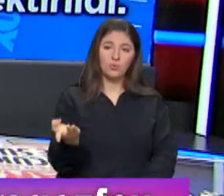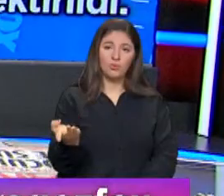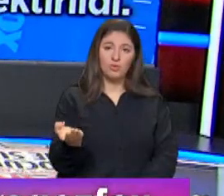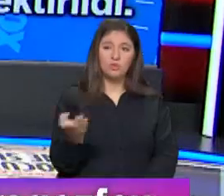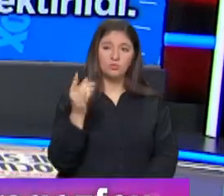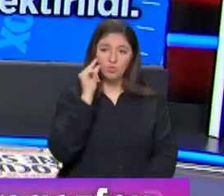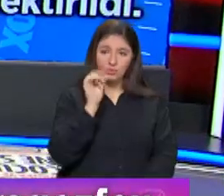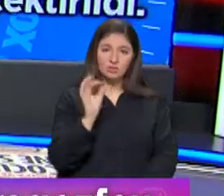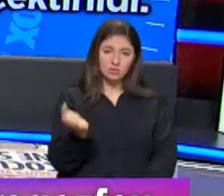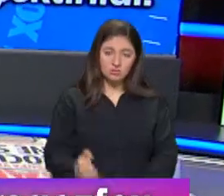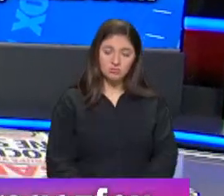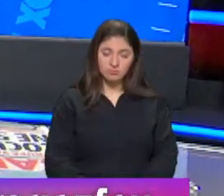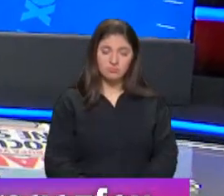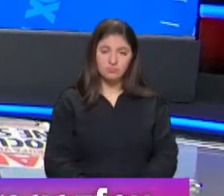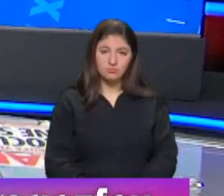bu